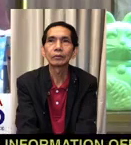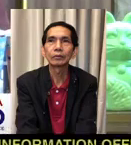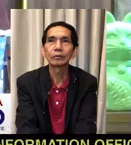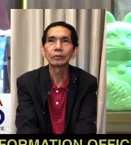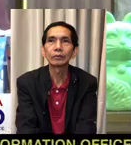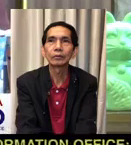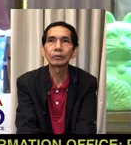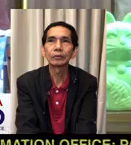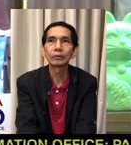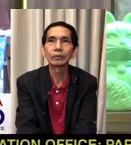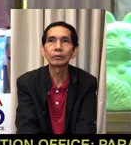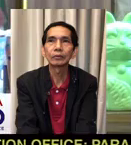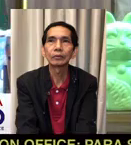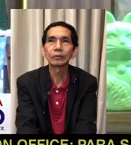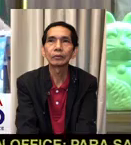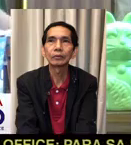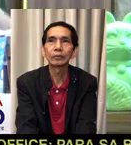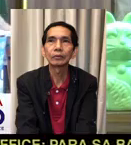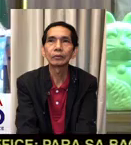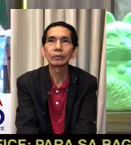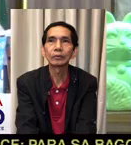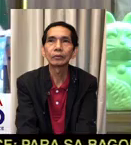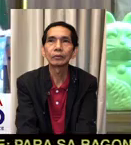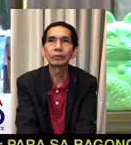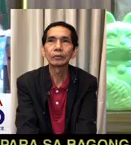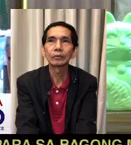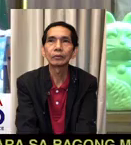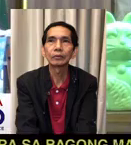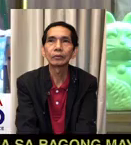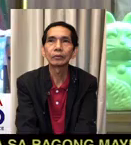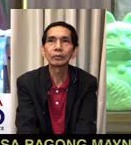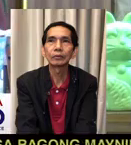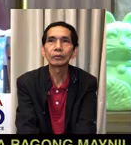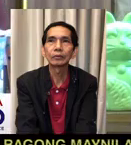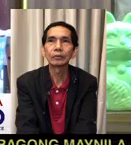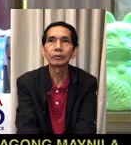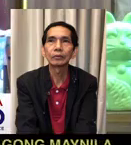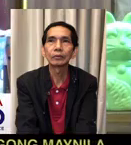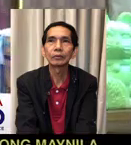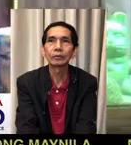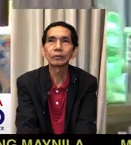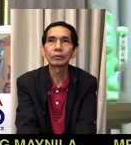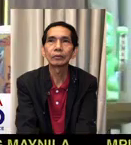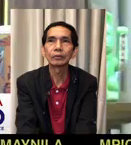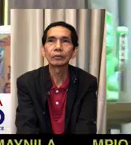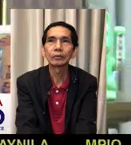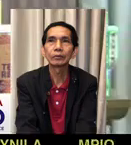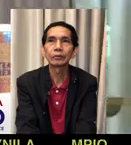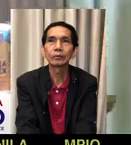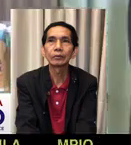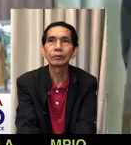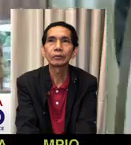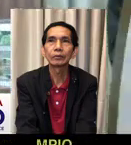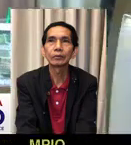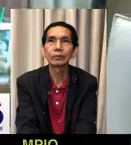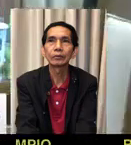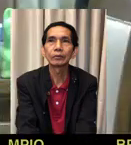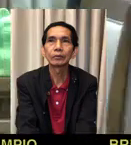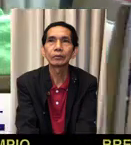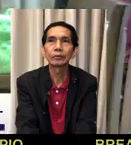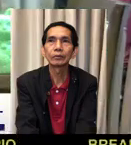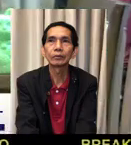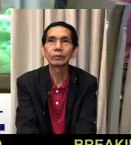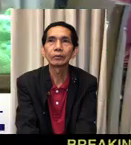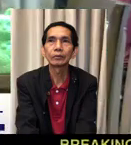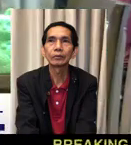Isama mo nga si Brother Jess. I-wipe mo konti. Habang hindi siya nakita. Kasi gusto ko